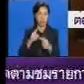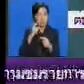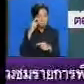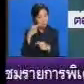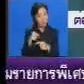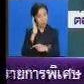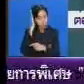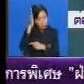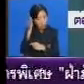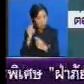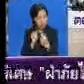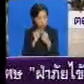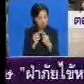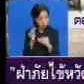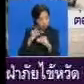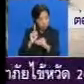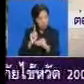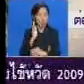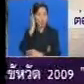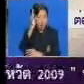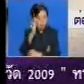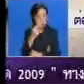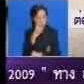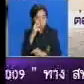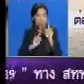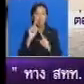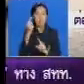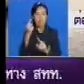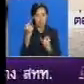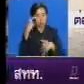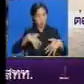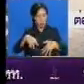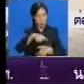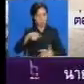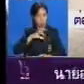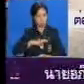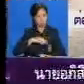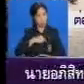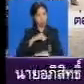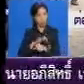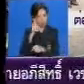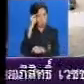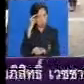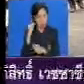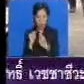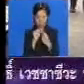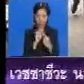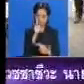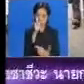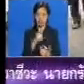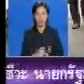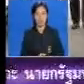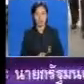อีกหรือไม่รัฐบาลจะต้องมีการประเมินสถานการณ์อีกครั้งนึงครับซึ่งส่วนใหญ่แล้วประชาชนพอใจนะฮะในส่วนของการต่อมาตรการนี้ลองไปฟังเสียง